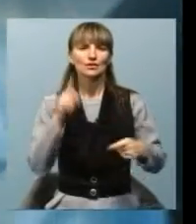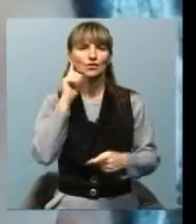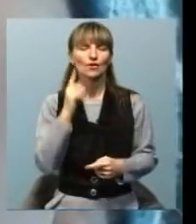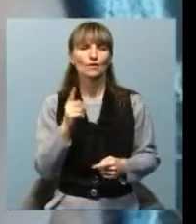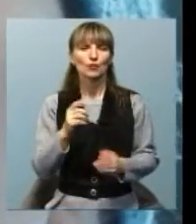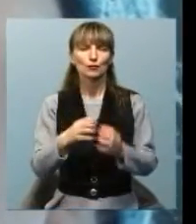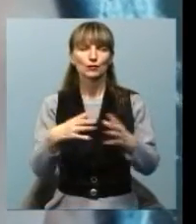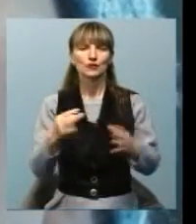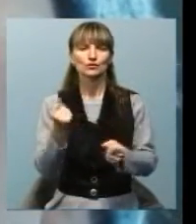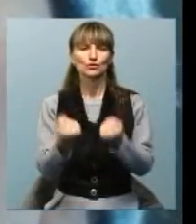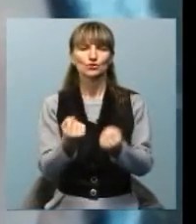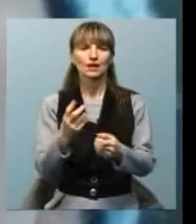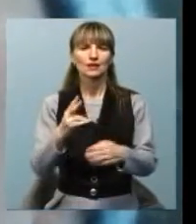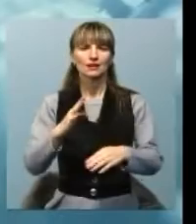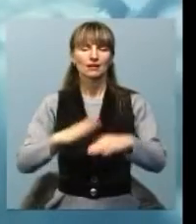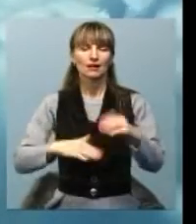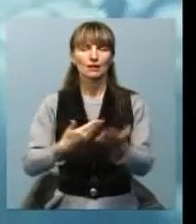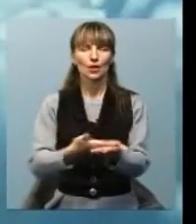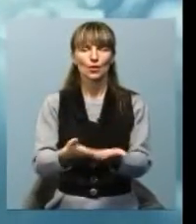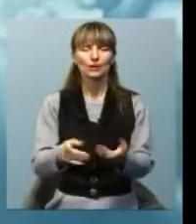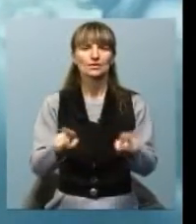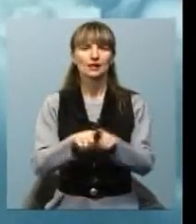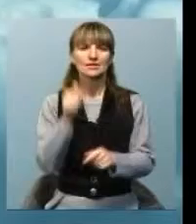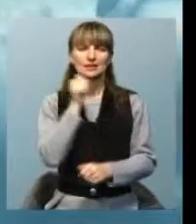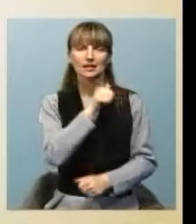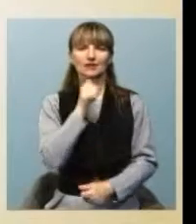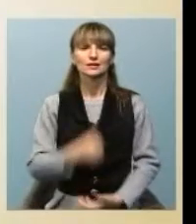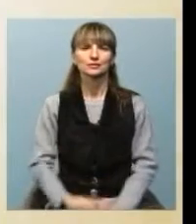на долоні. Ось такі вони – бульбашкові секрети.